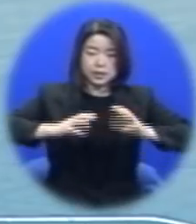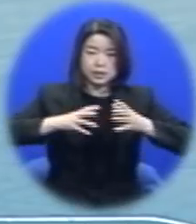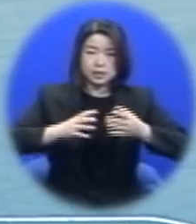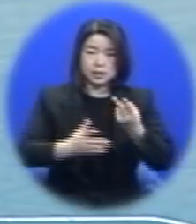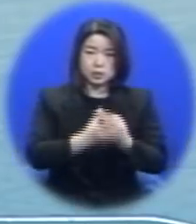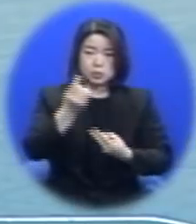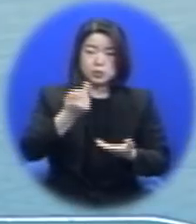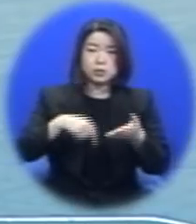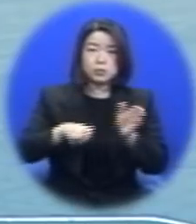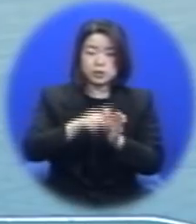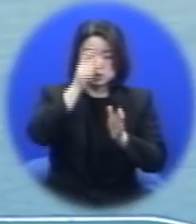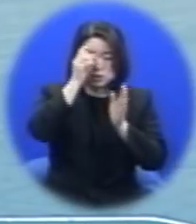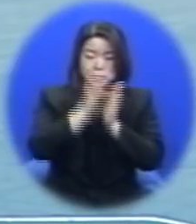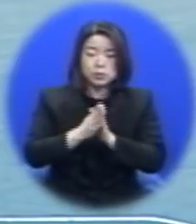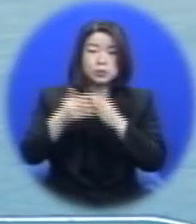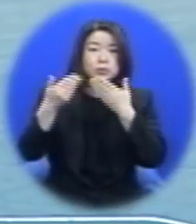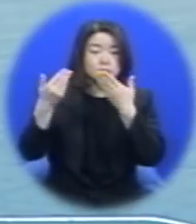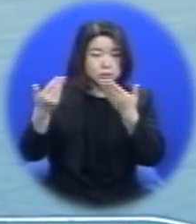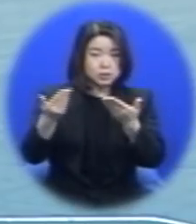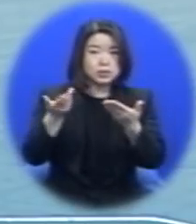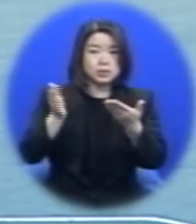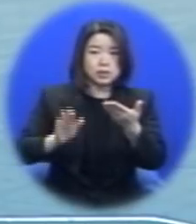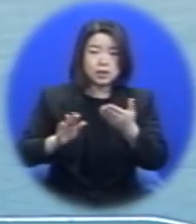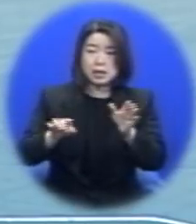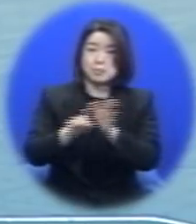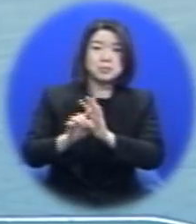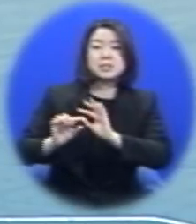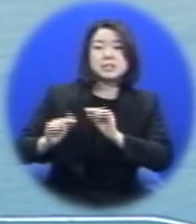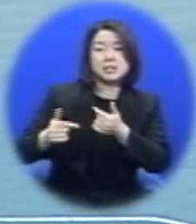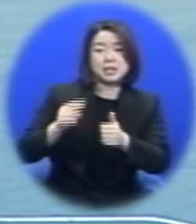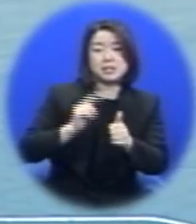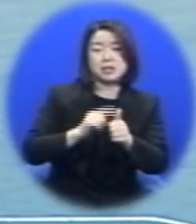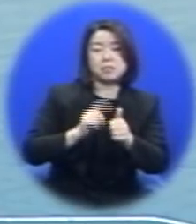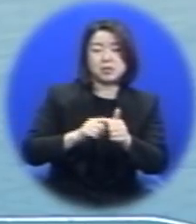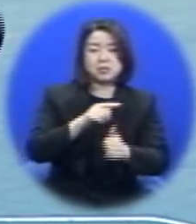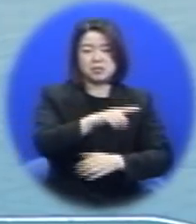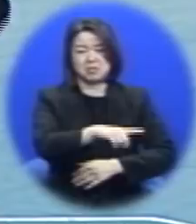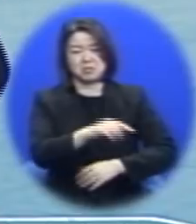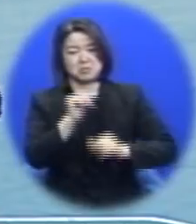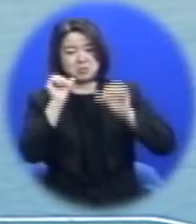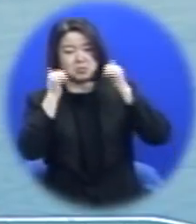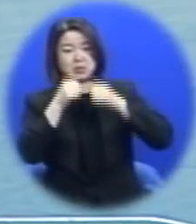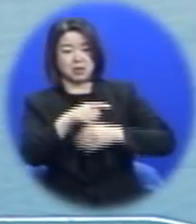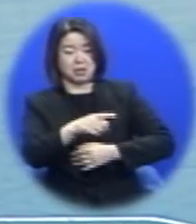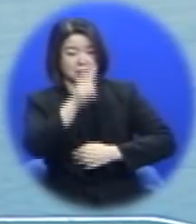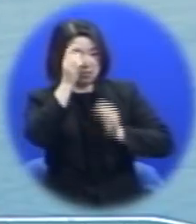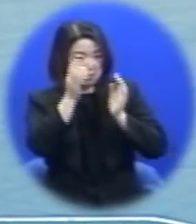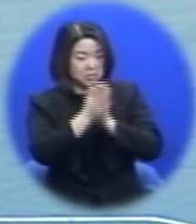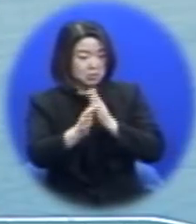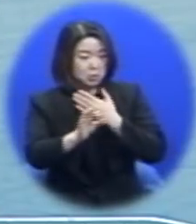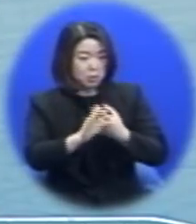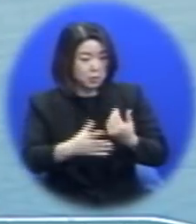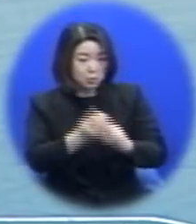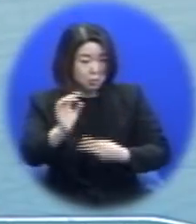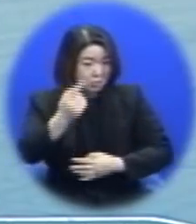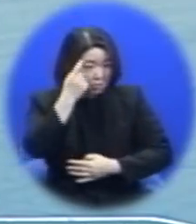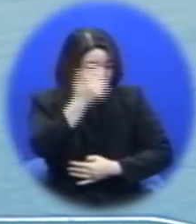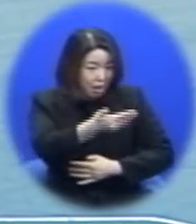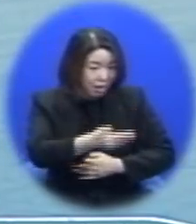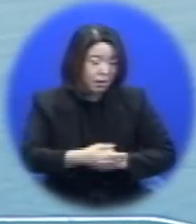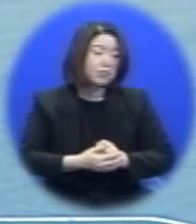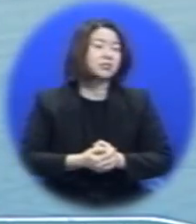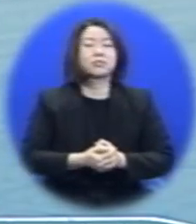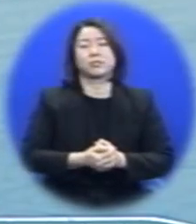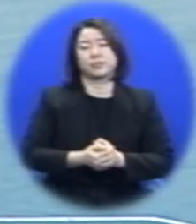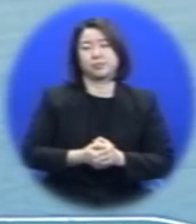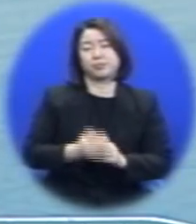있는데 남편, 믿지 않는 남편이 빈정거리더래요. 야, 기도하면 통일이 되냐? 하나님을 안